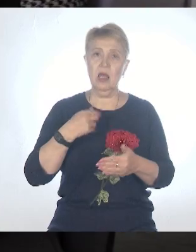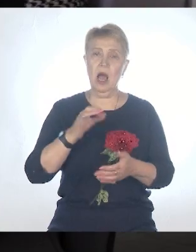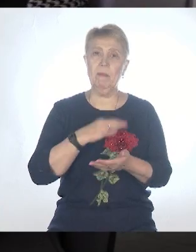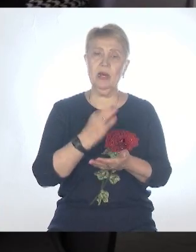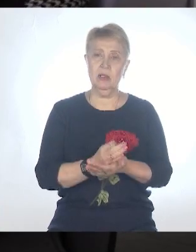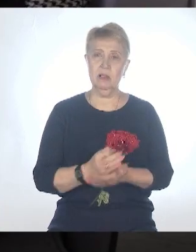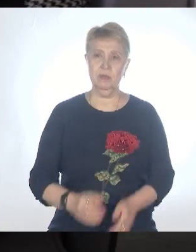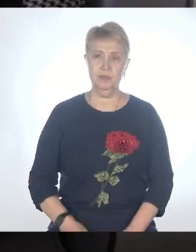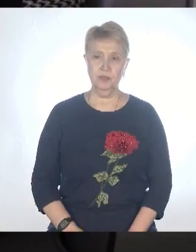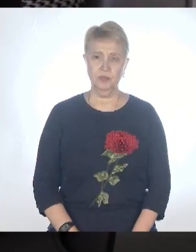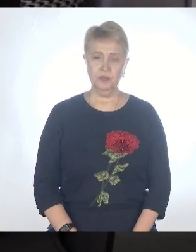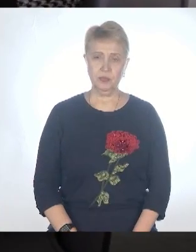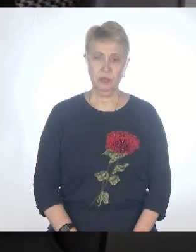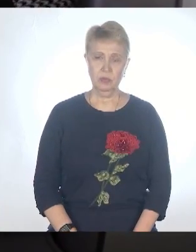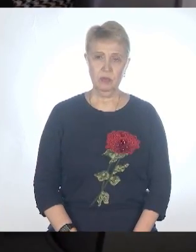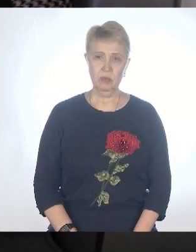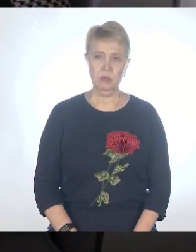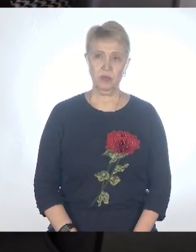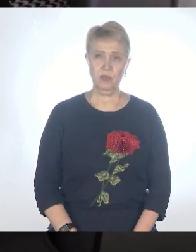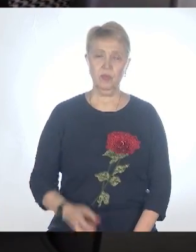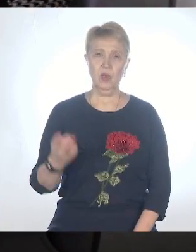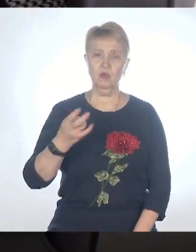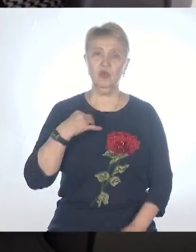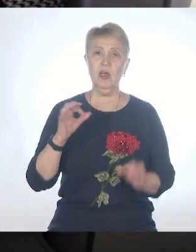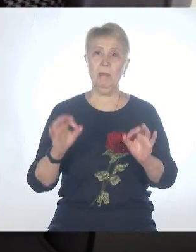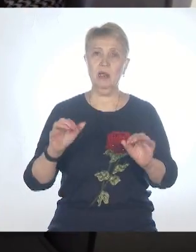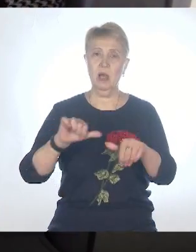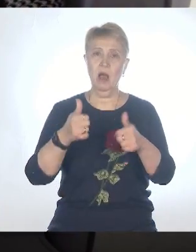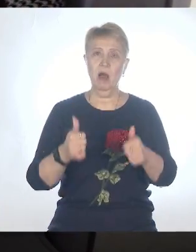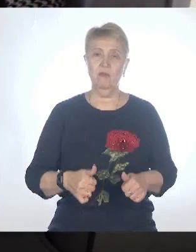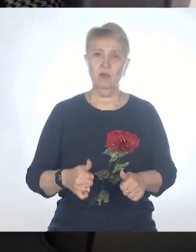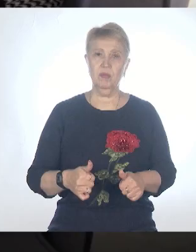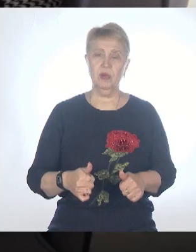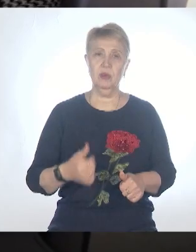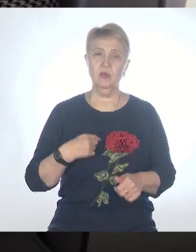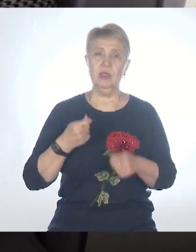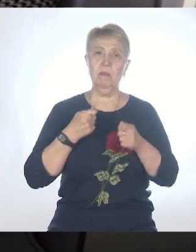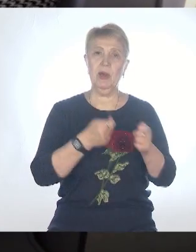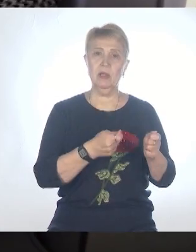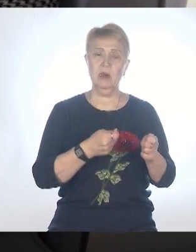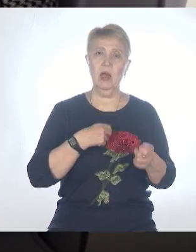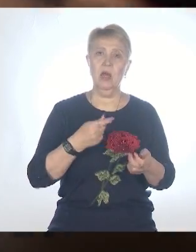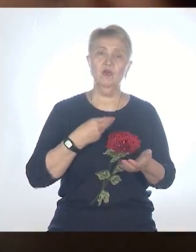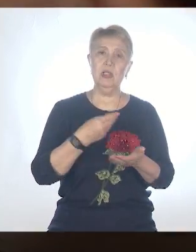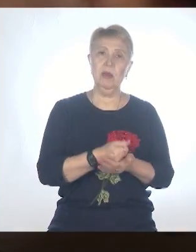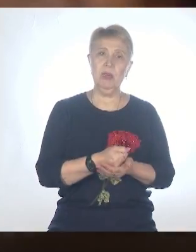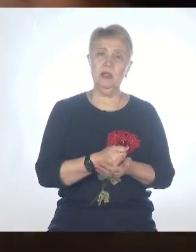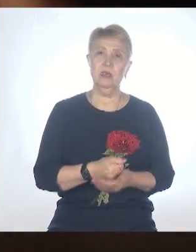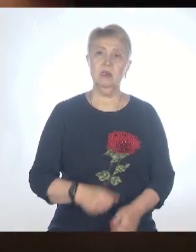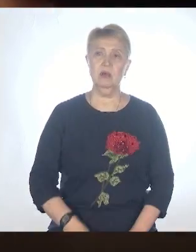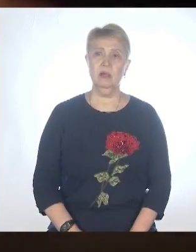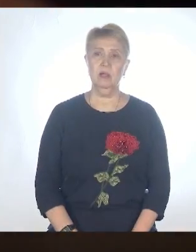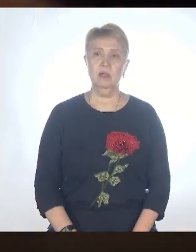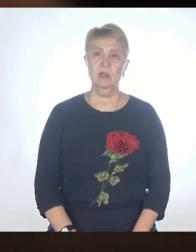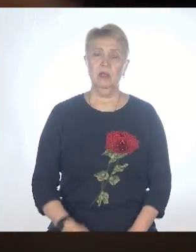после, узнали об этом. Да, вы уже ничего не получите, нужно правильно оформить поездку, оплатить карты МИР и только тогда пойдет возврат. Программа